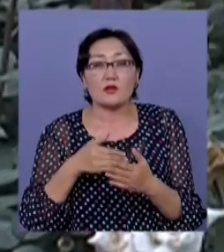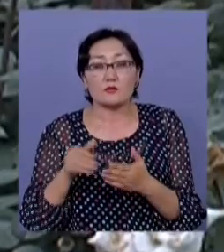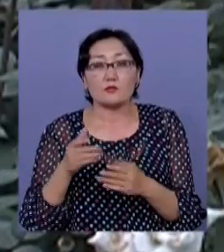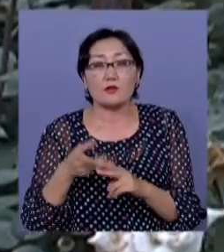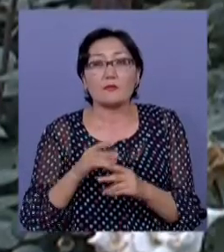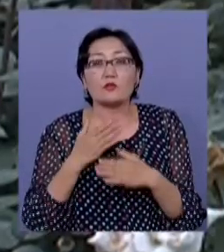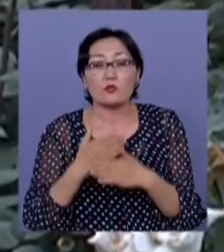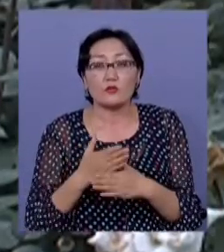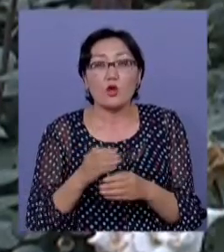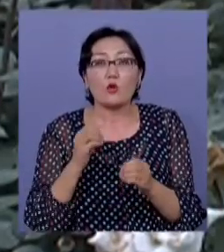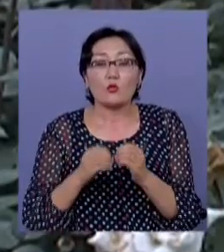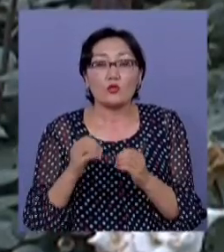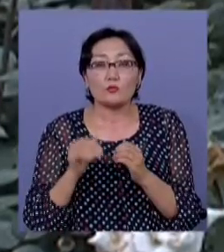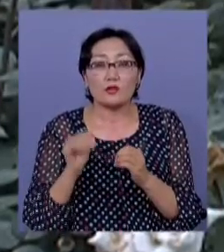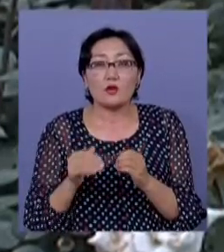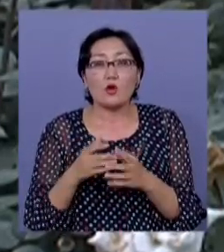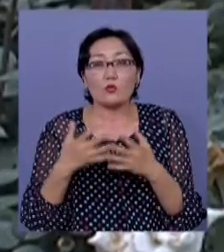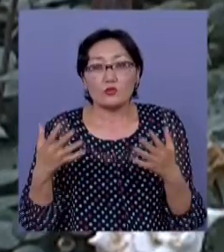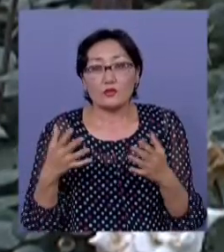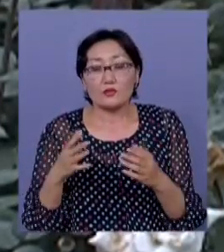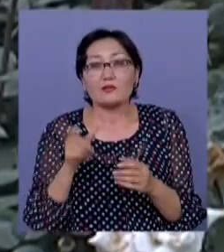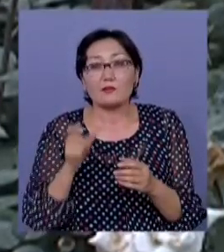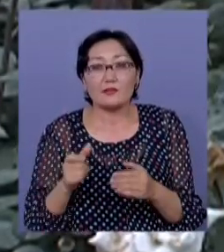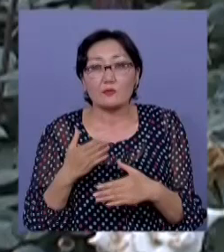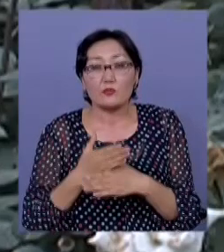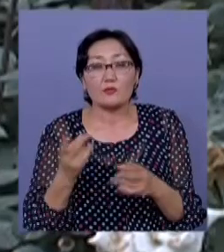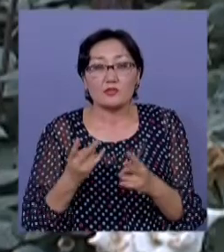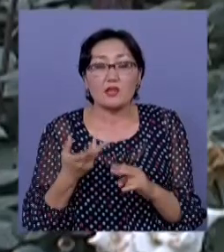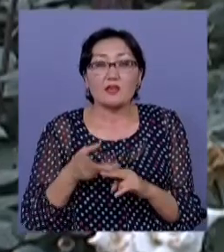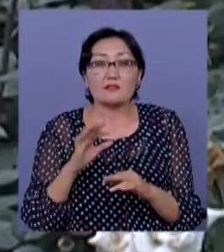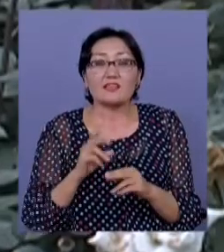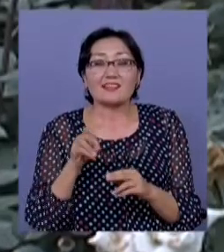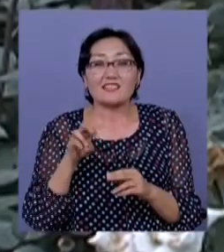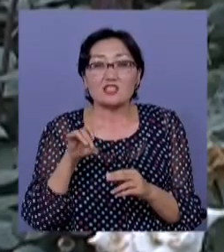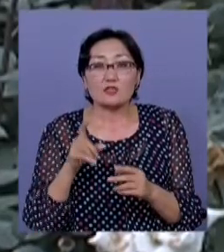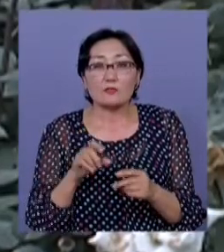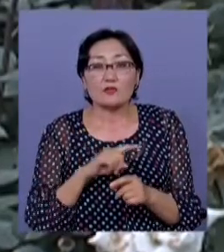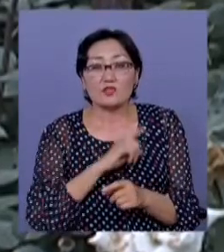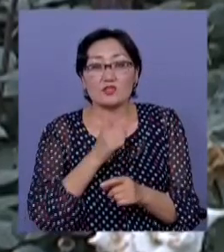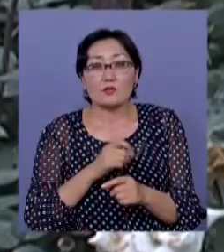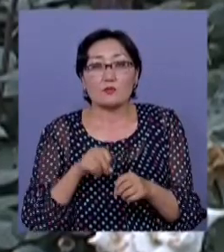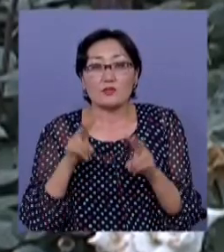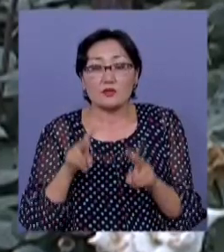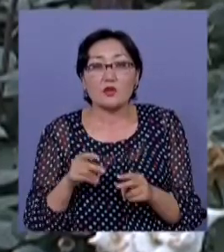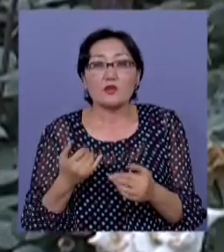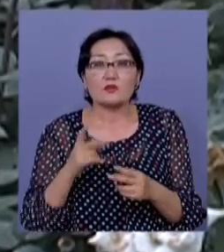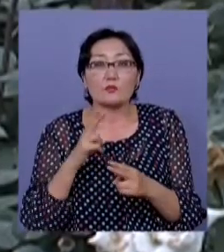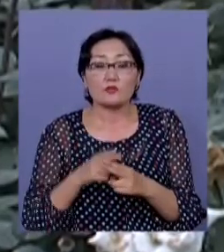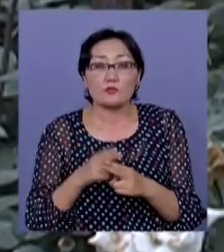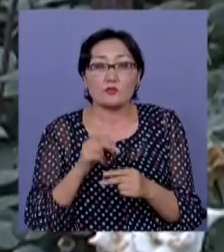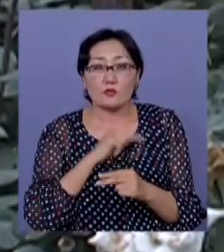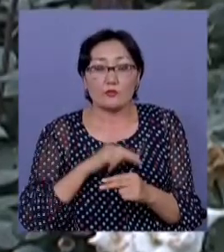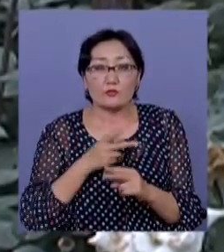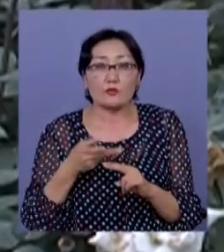менің көмегіме 10 мың, тіпті одан да көп адам мұқтаж болады деген. Егер біз Қанат Тезекбаев сияқты мықты мамандардың жолын кесетін болсақ, медицина